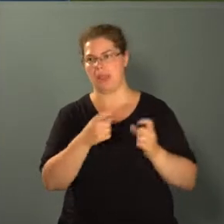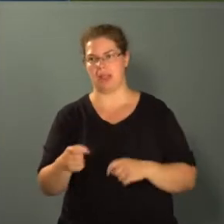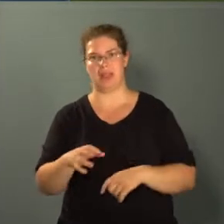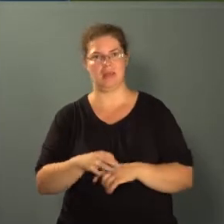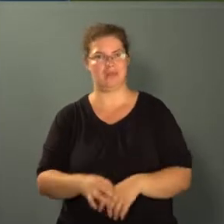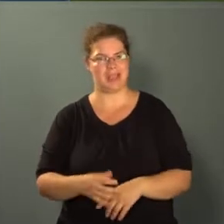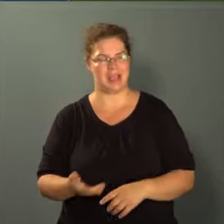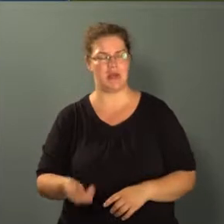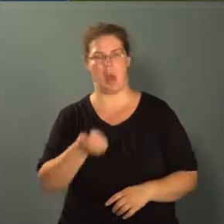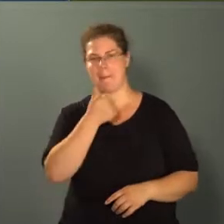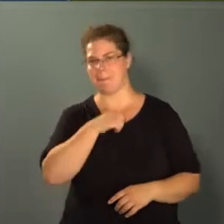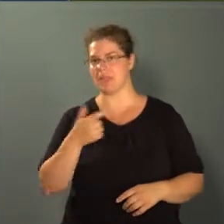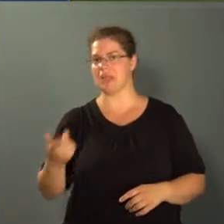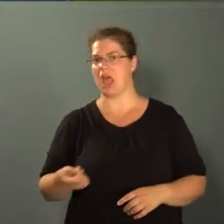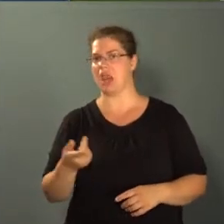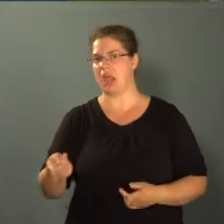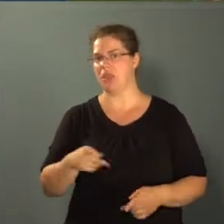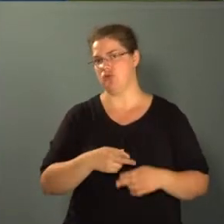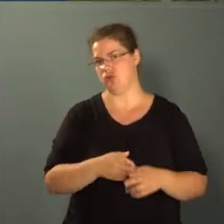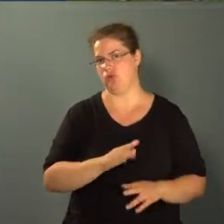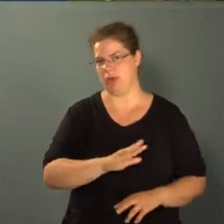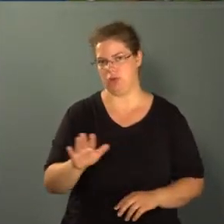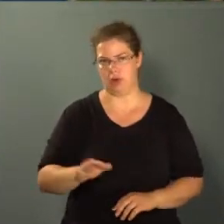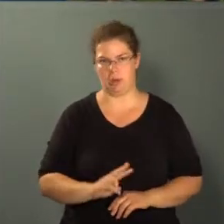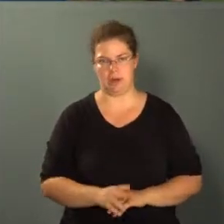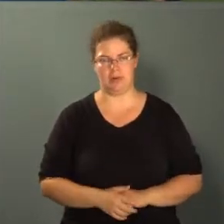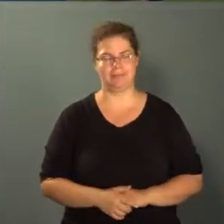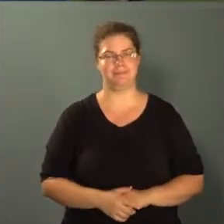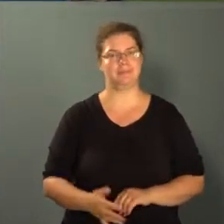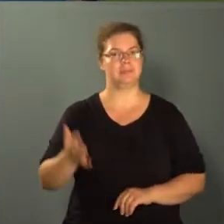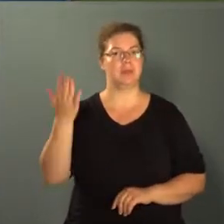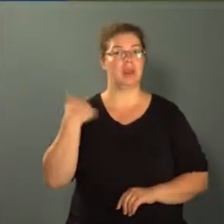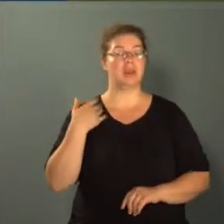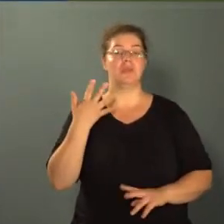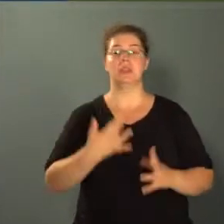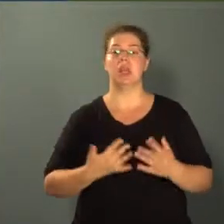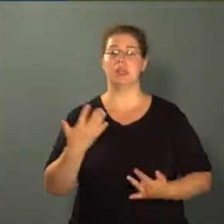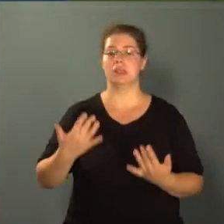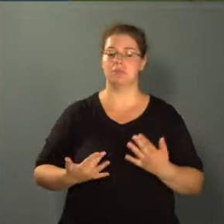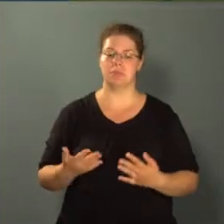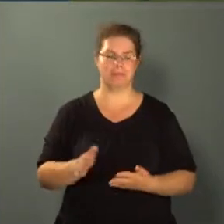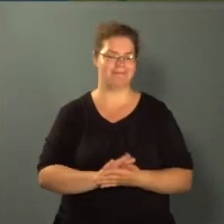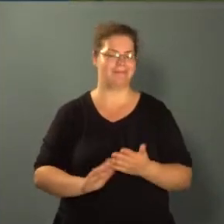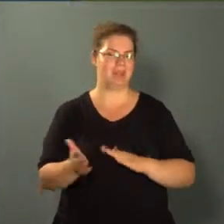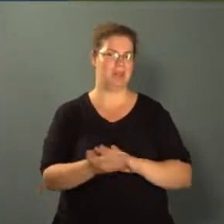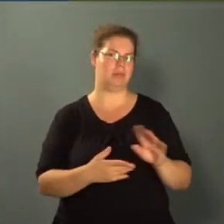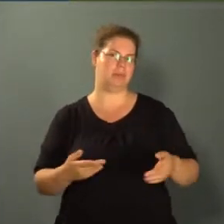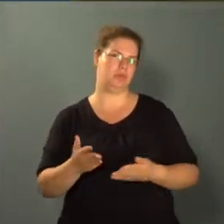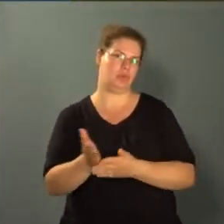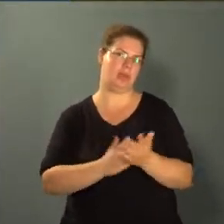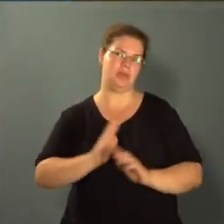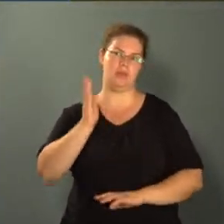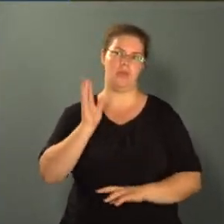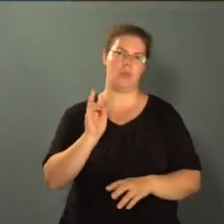vezetőként, a Péterrel ez is az ő segítségükre van. A tavalyi eredmények milyen alapot szolgáltatnak